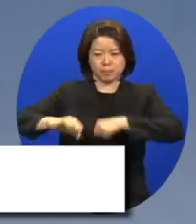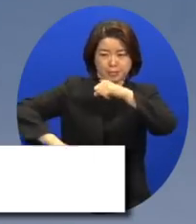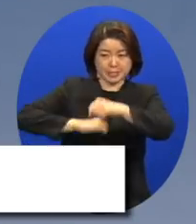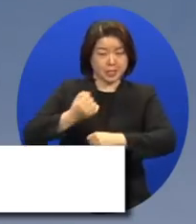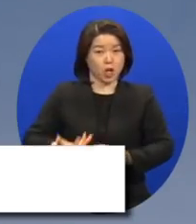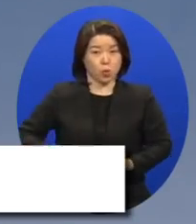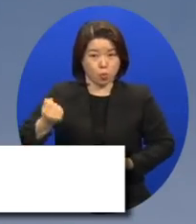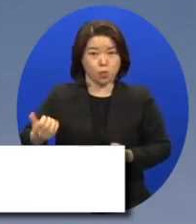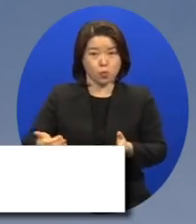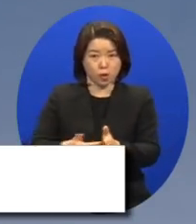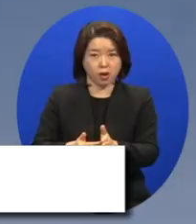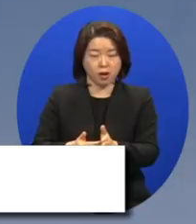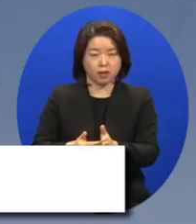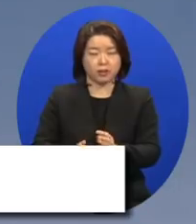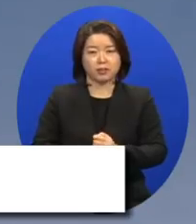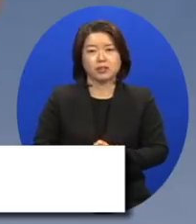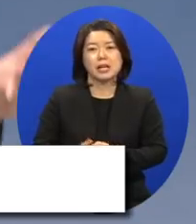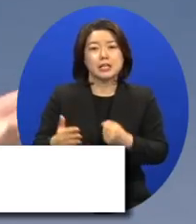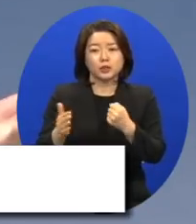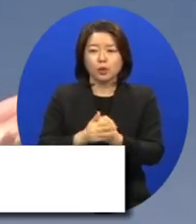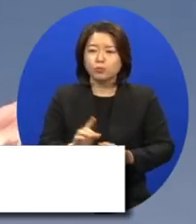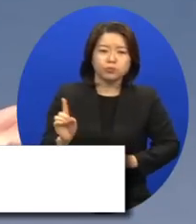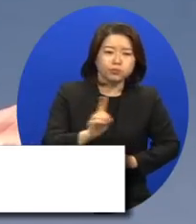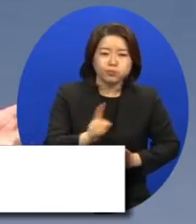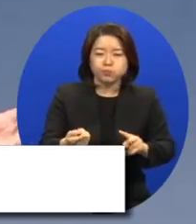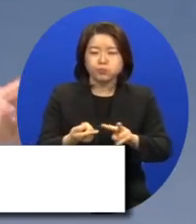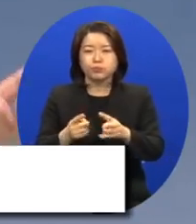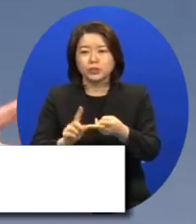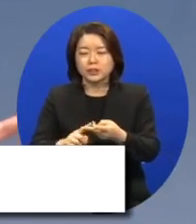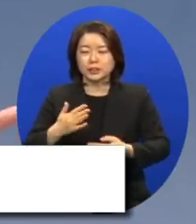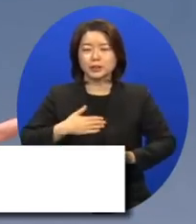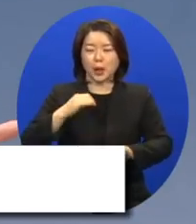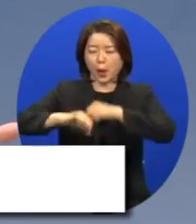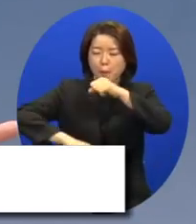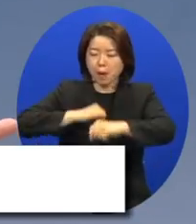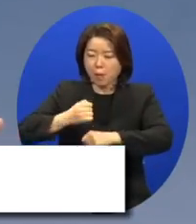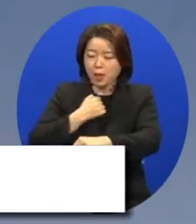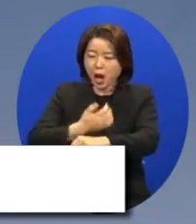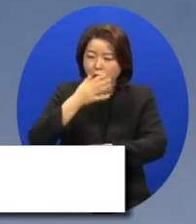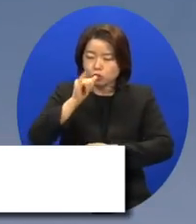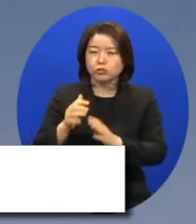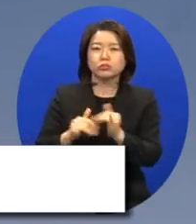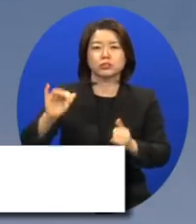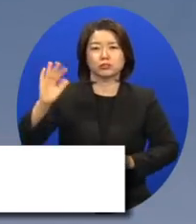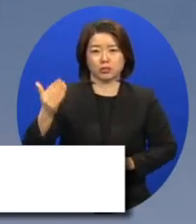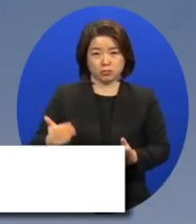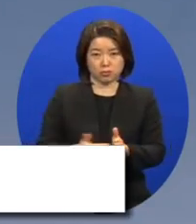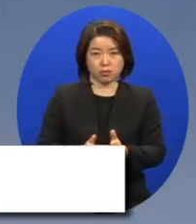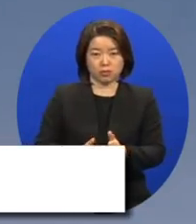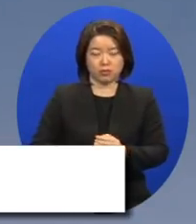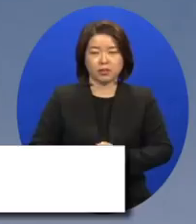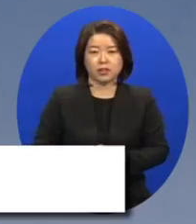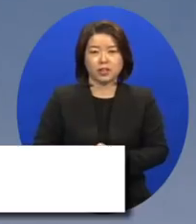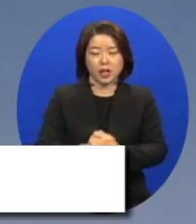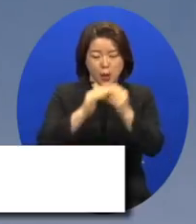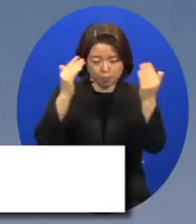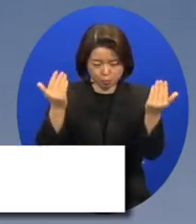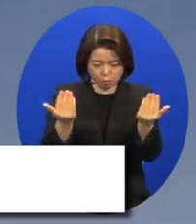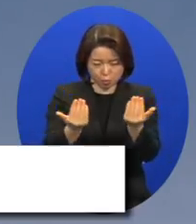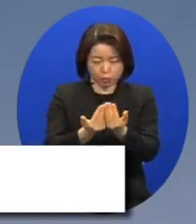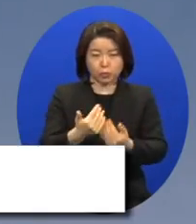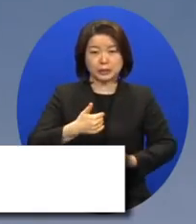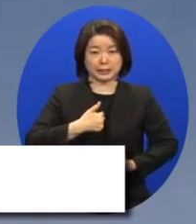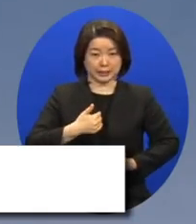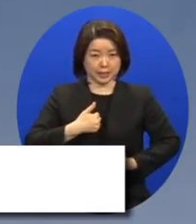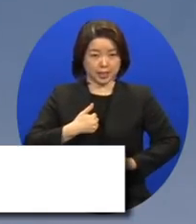얻었다는 겁니다 그래서 무엇이든 게다 마음대로 할 수 있는 자가 되었다는 거죠 모든 것이 나에게